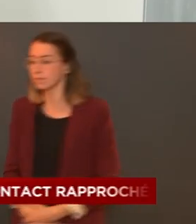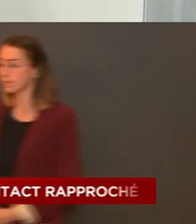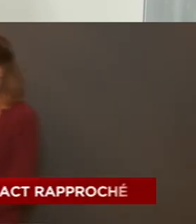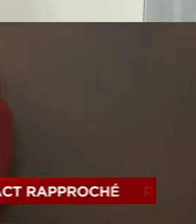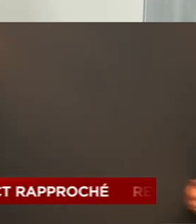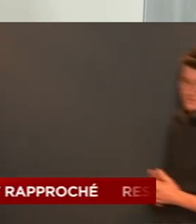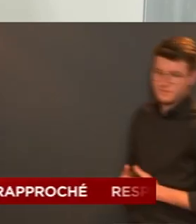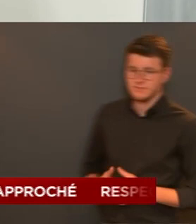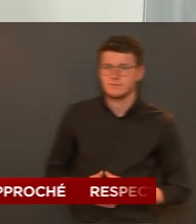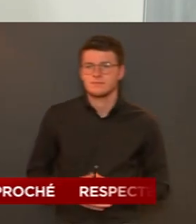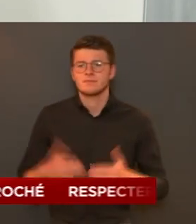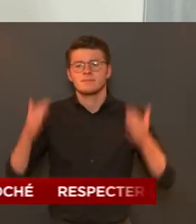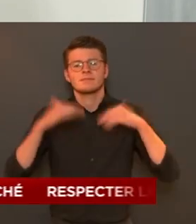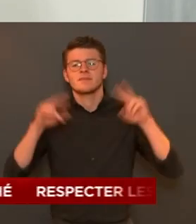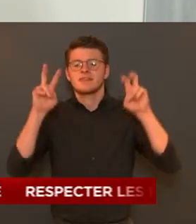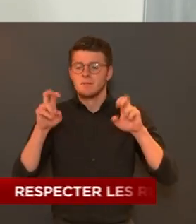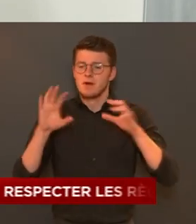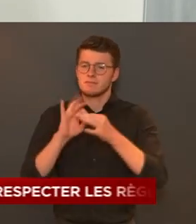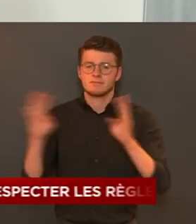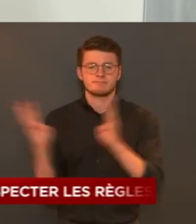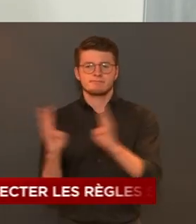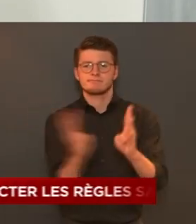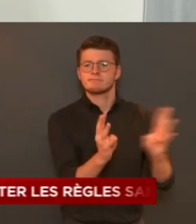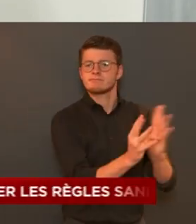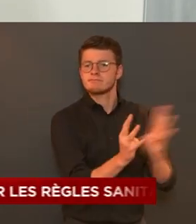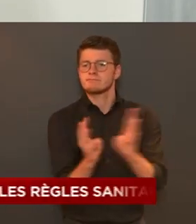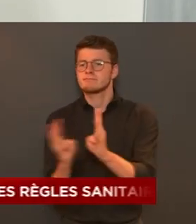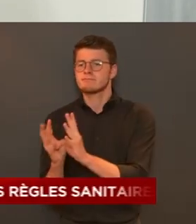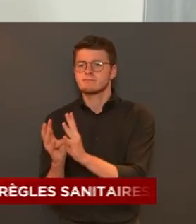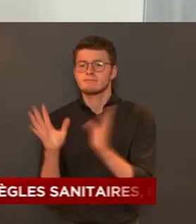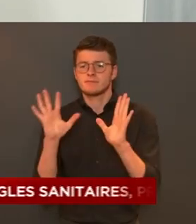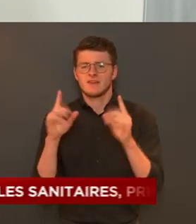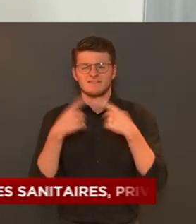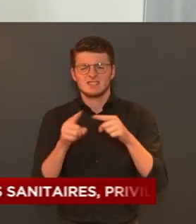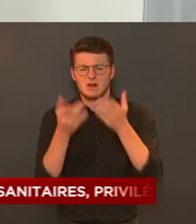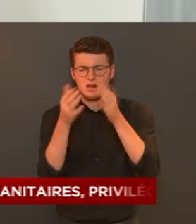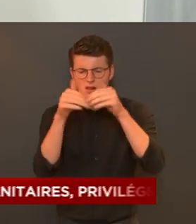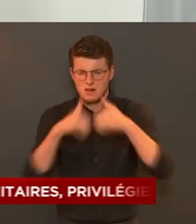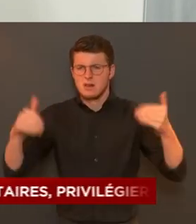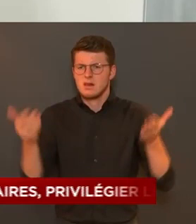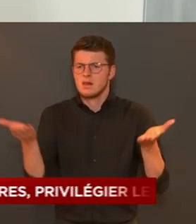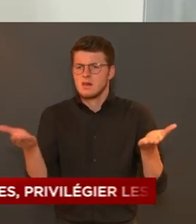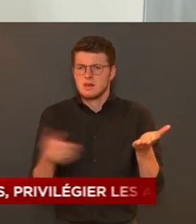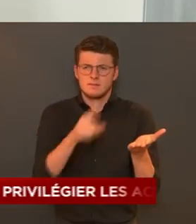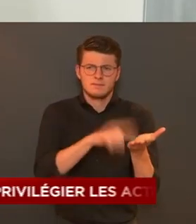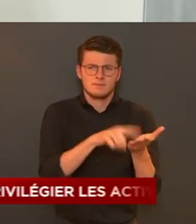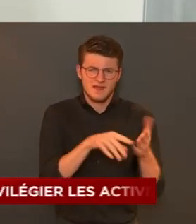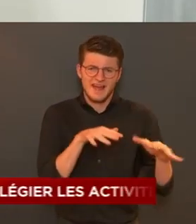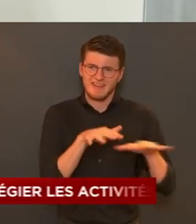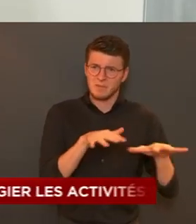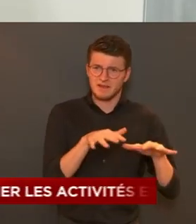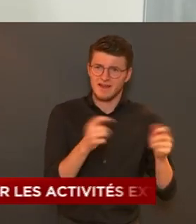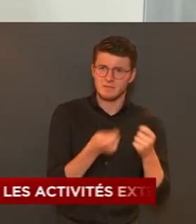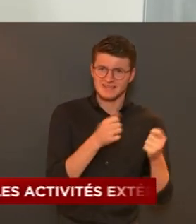En ce qui concerne les rassemblements maintenant, là, nous devons faire une distinction entre un événement que vous